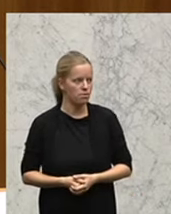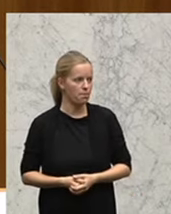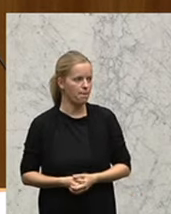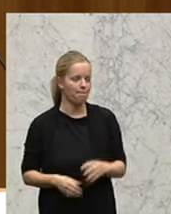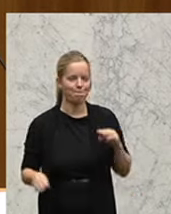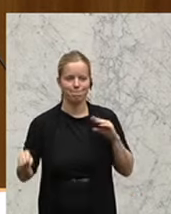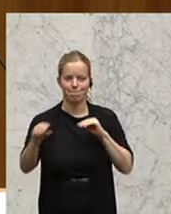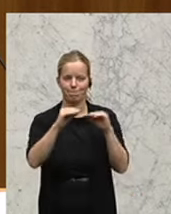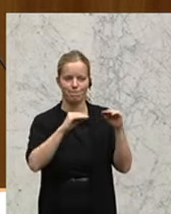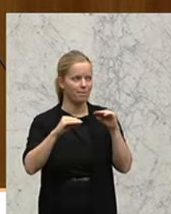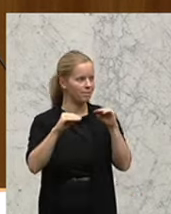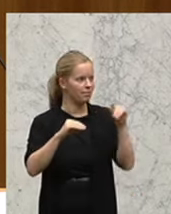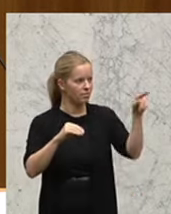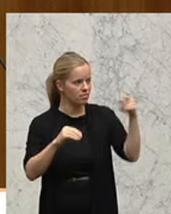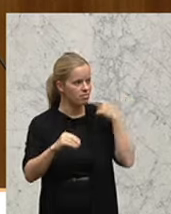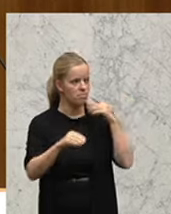können...